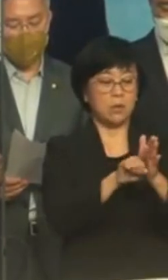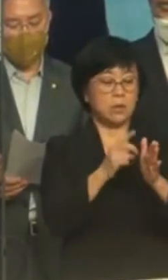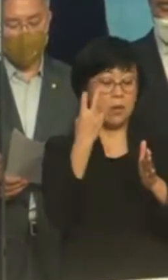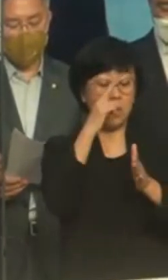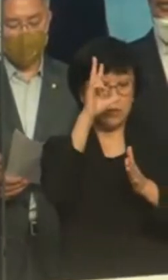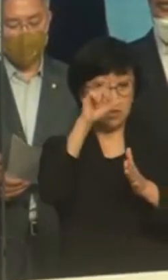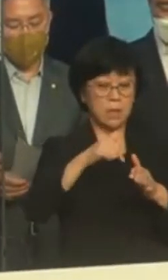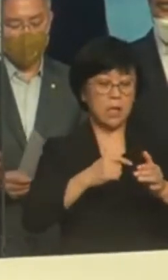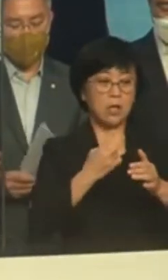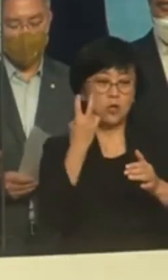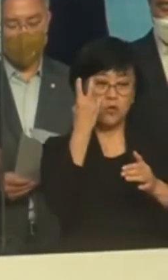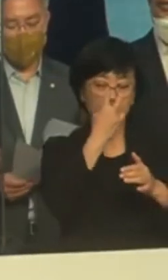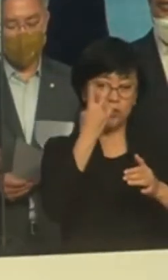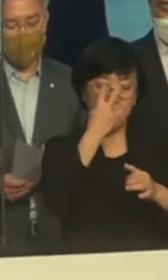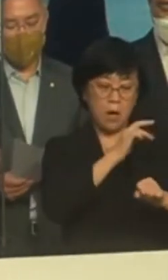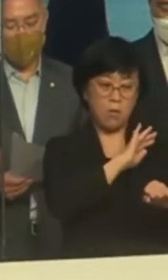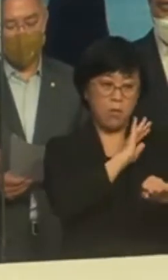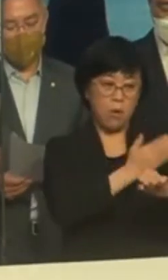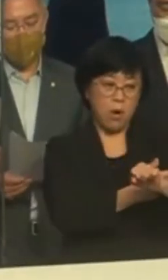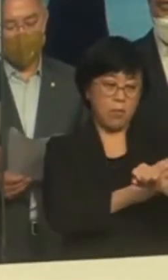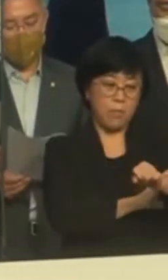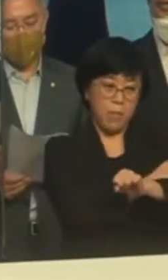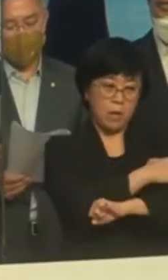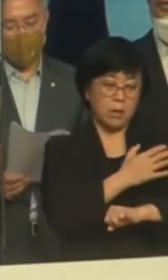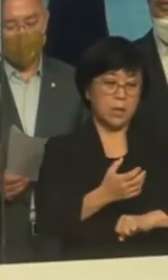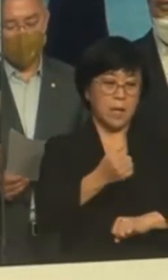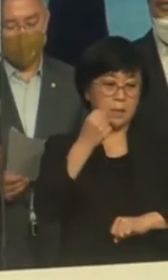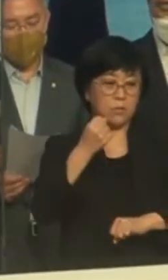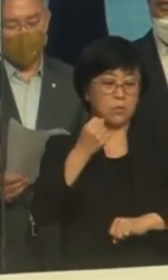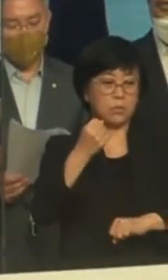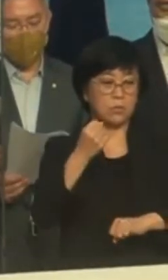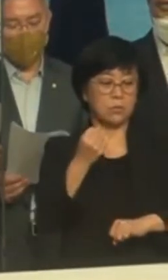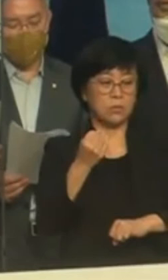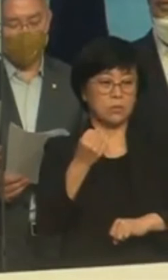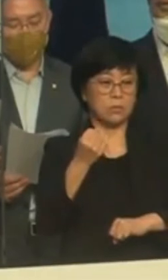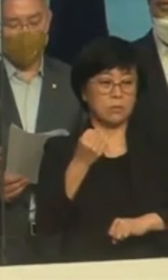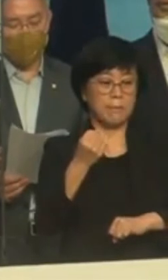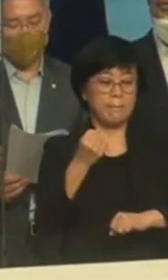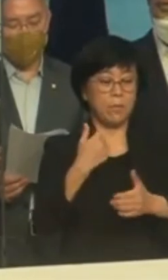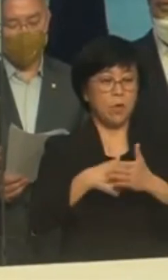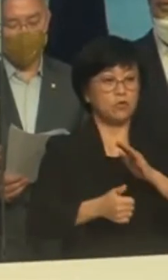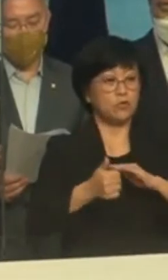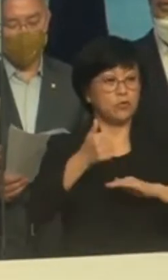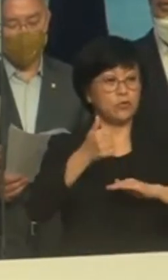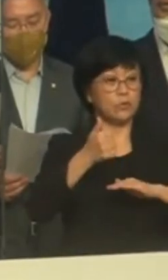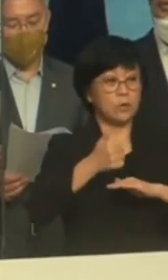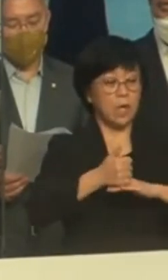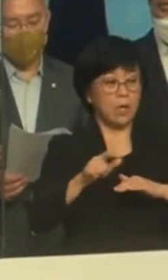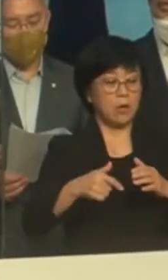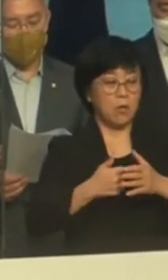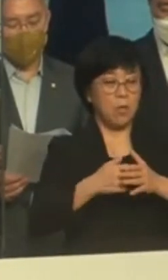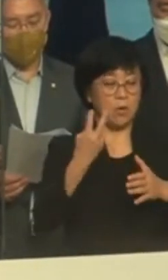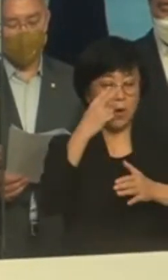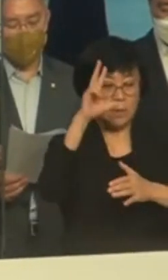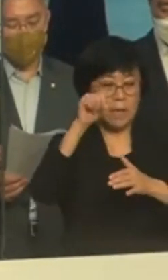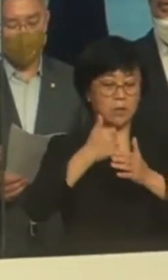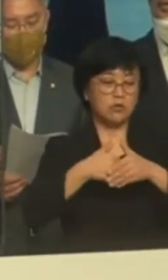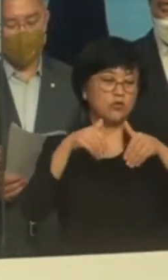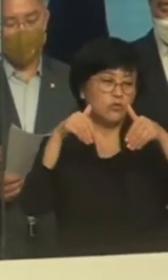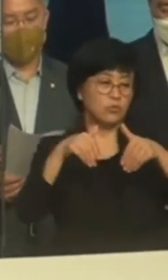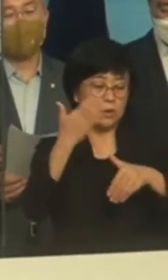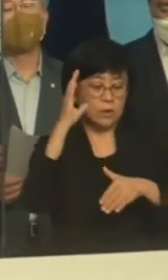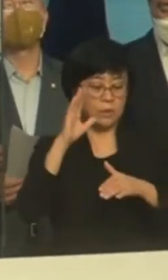수사권, 기소권을 손안의 공깃돌처럼 부리고 출세 논문 일부 검사들은 충견이 되어